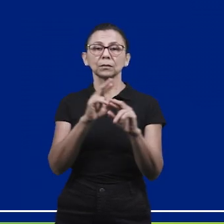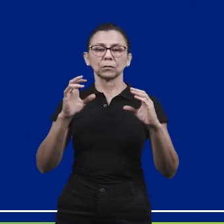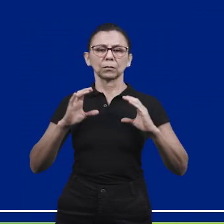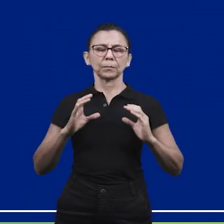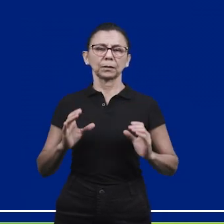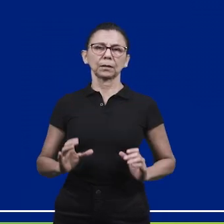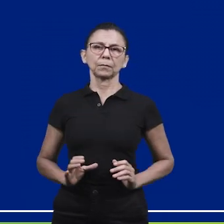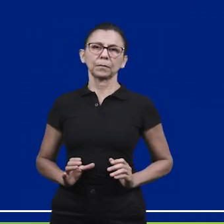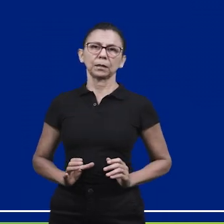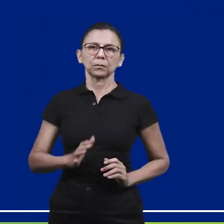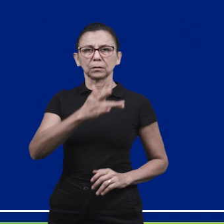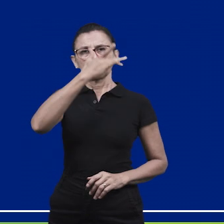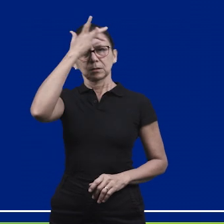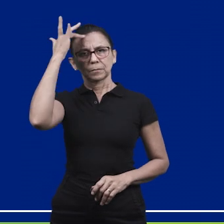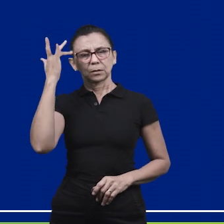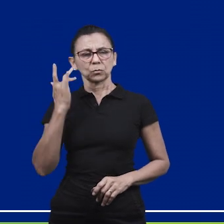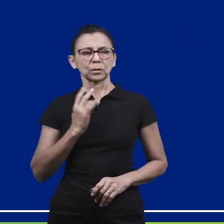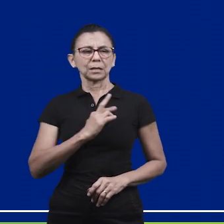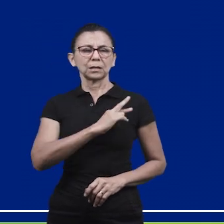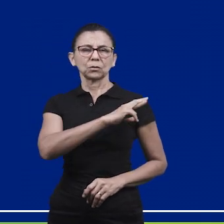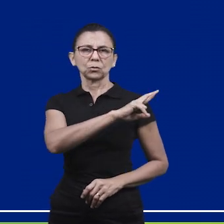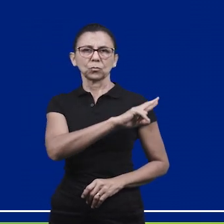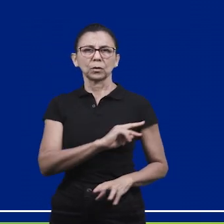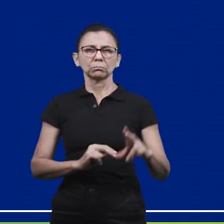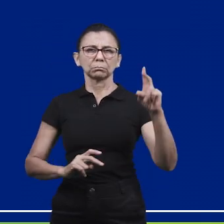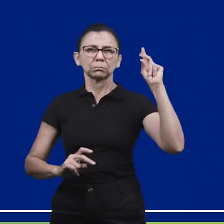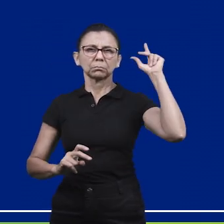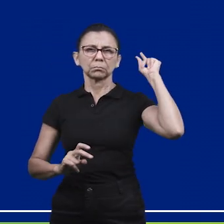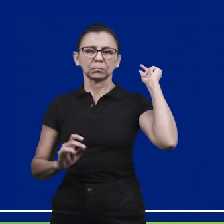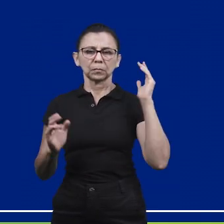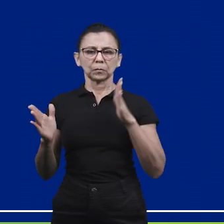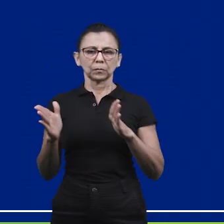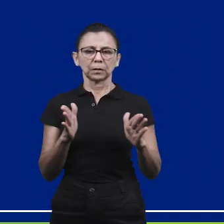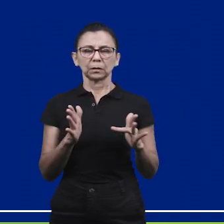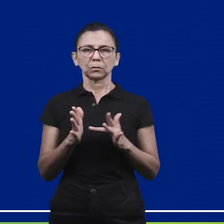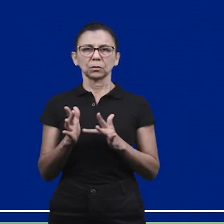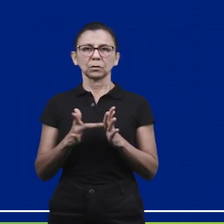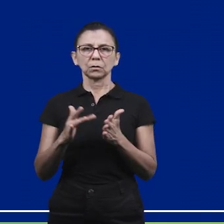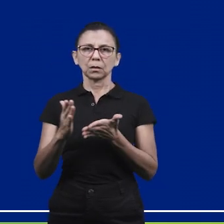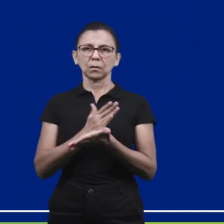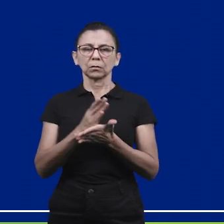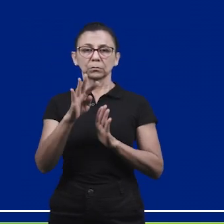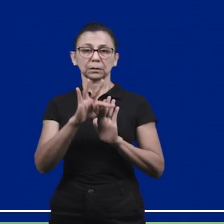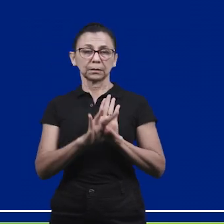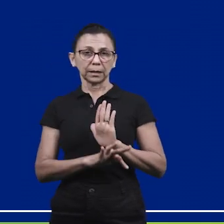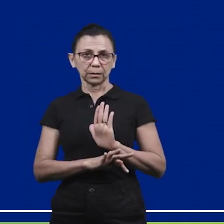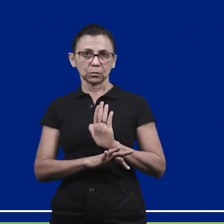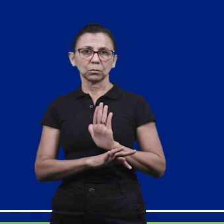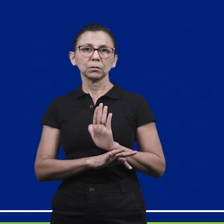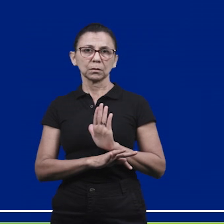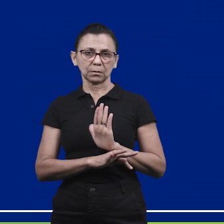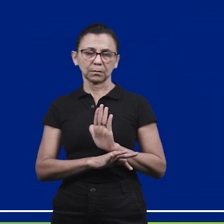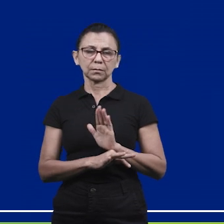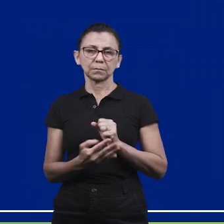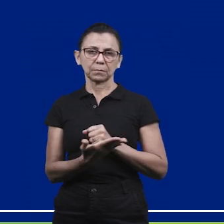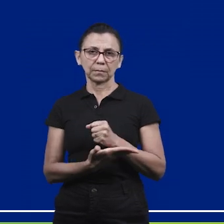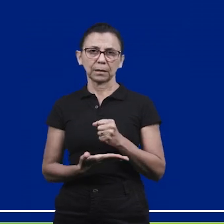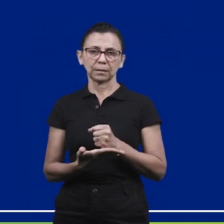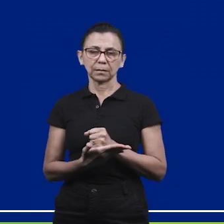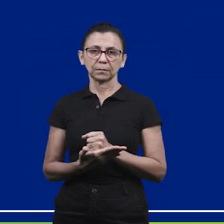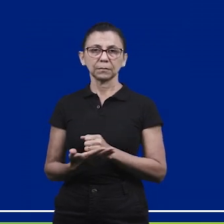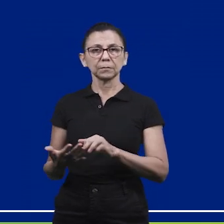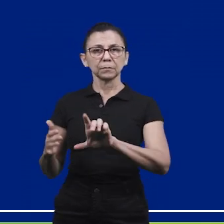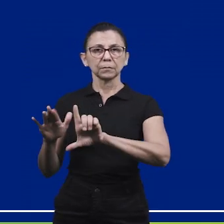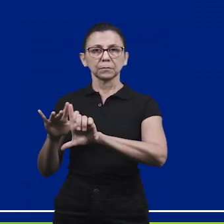et des religieux à l'époque de Jésus. Il y a quelques textes bibliques qui vont servir de base. Il suffit de pointer la caméra de